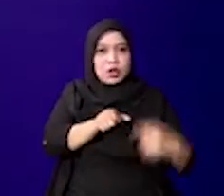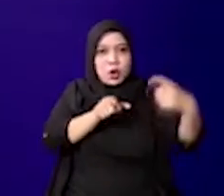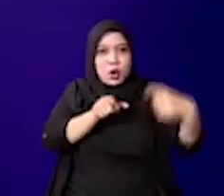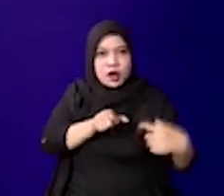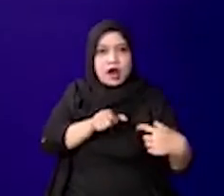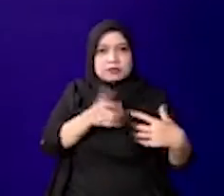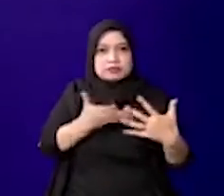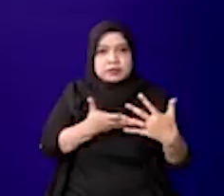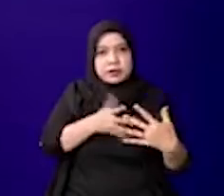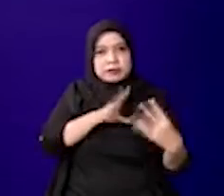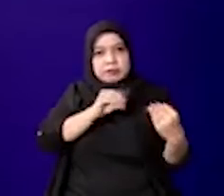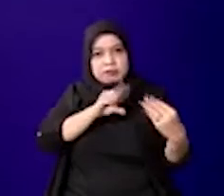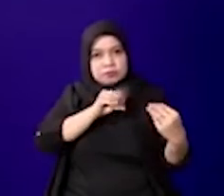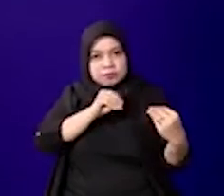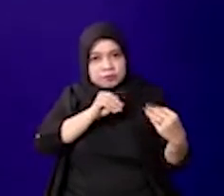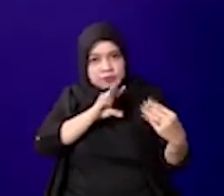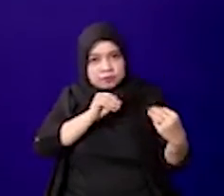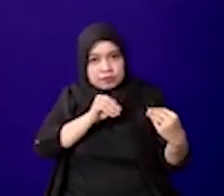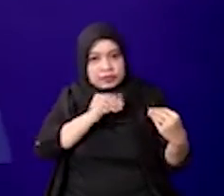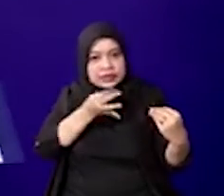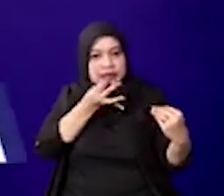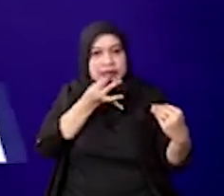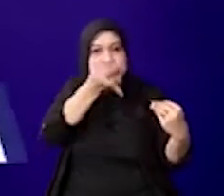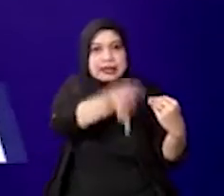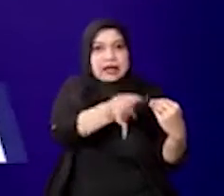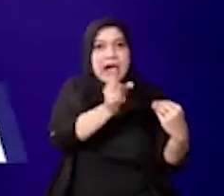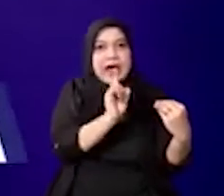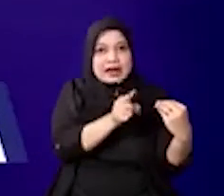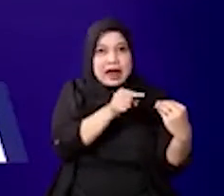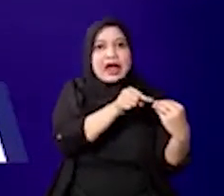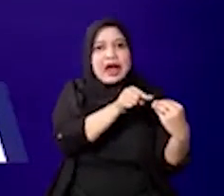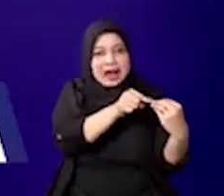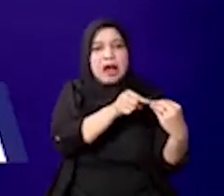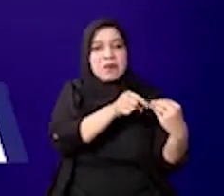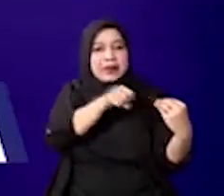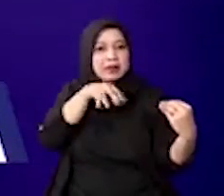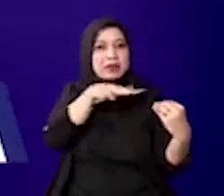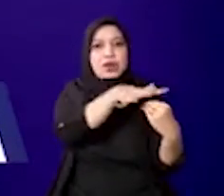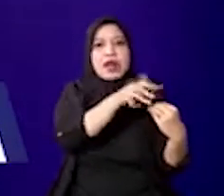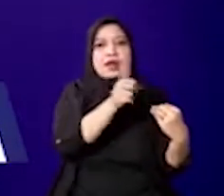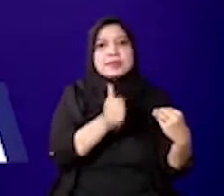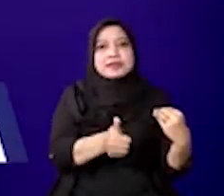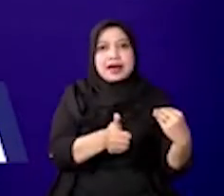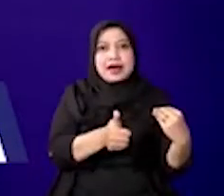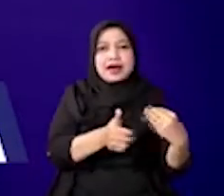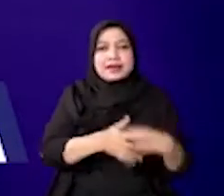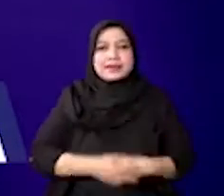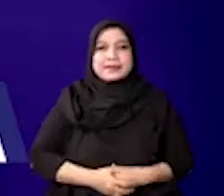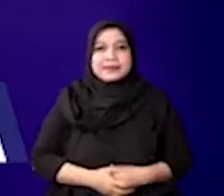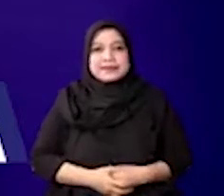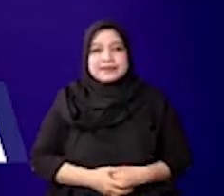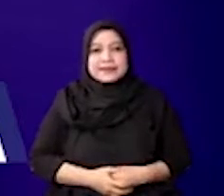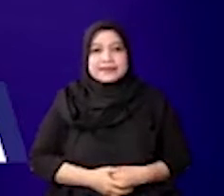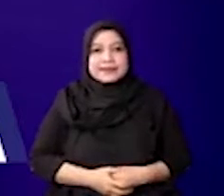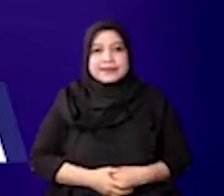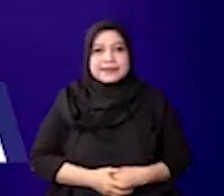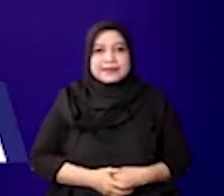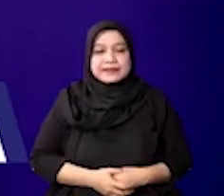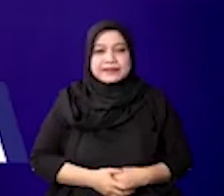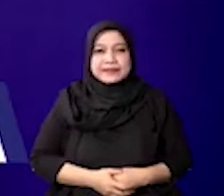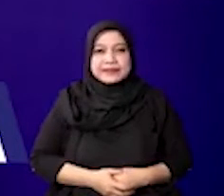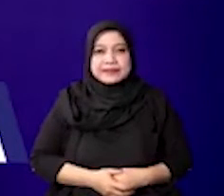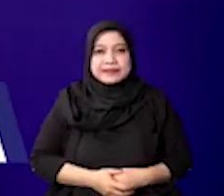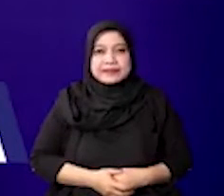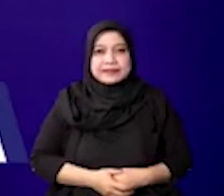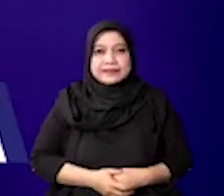percikan dari eh air liur atau Eh pada waktu bicara keluar doplet begitu doplet adalah percikan dari bicara